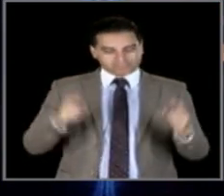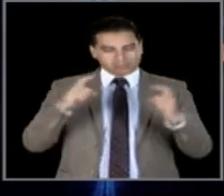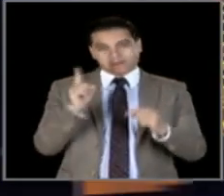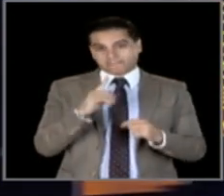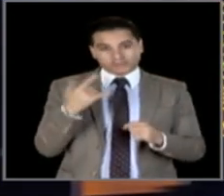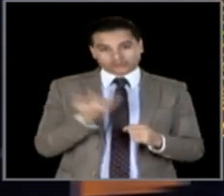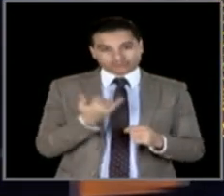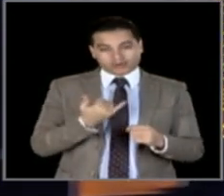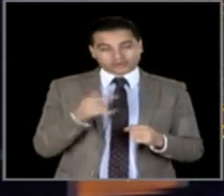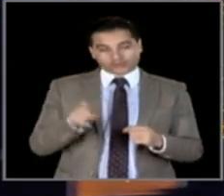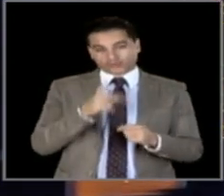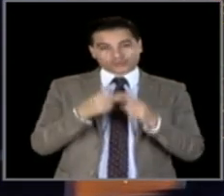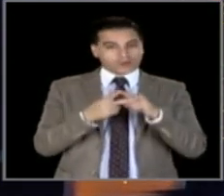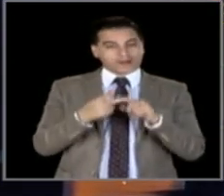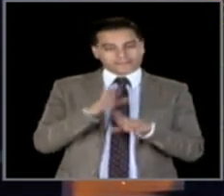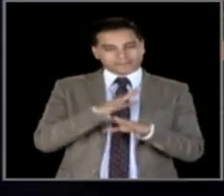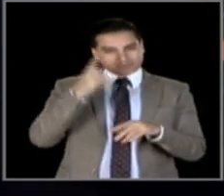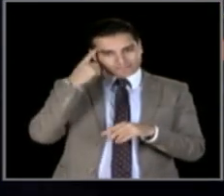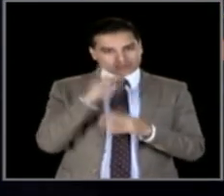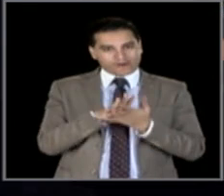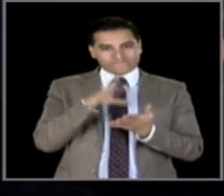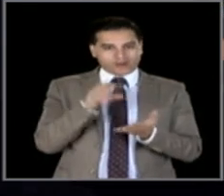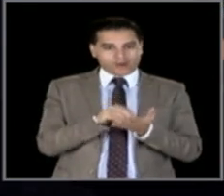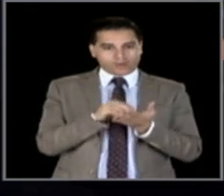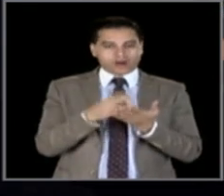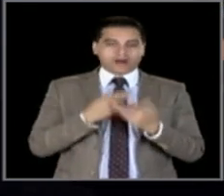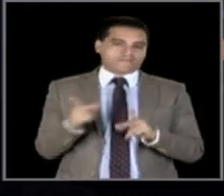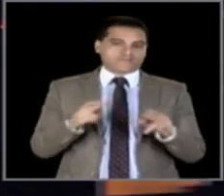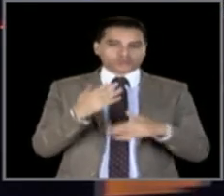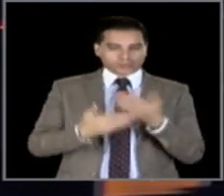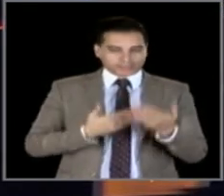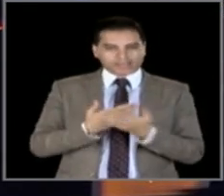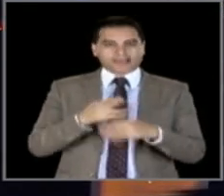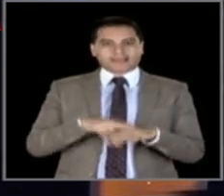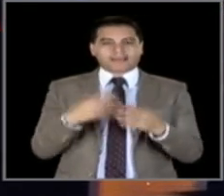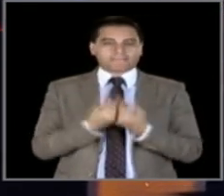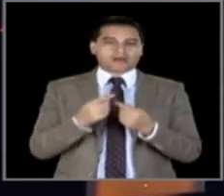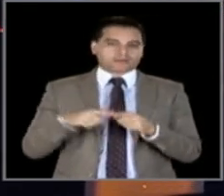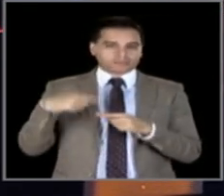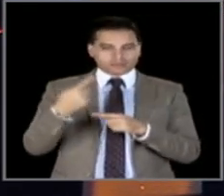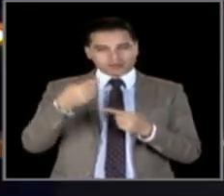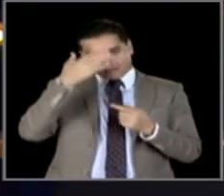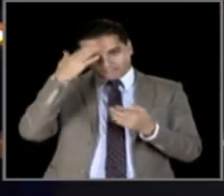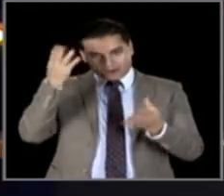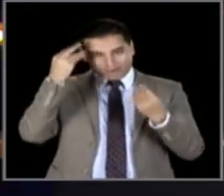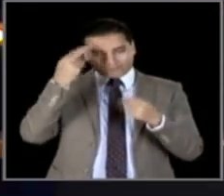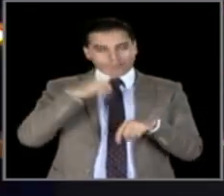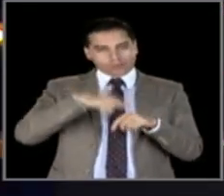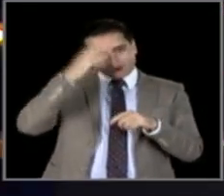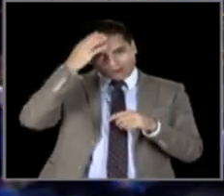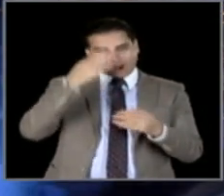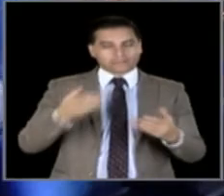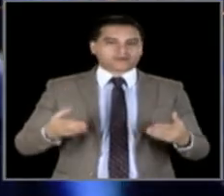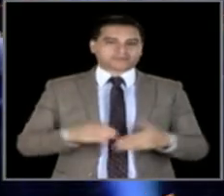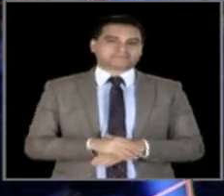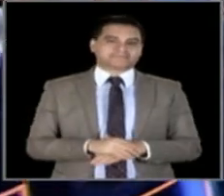سهلة. سؤالين ما تجاوبوش في الفقرة الأولى. هنخرج فاصل وهنرجع مرة تانية مع فقرة المعرفة